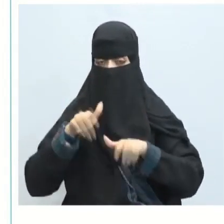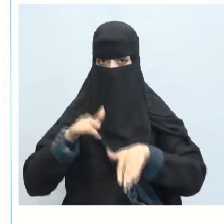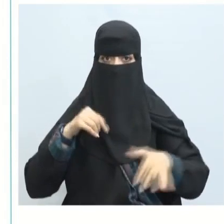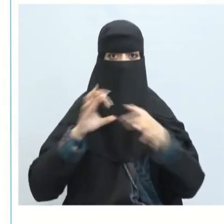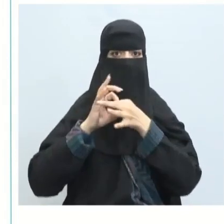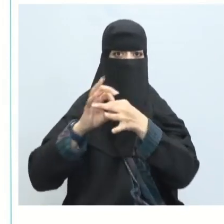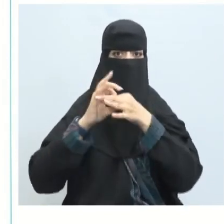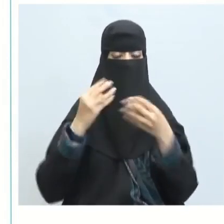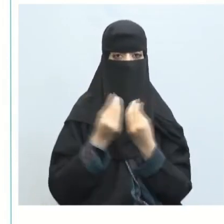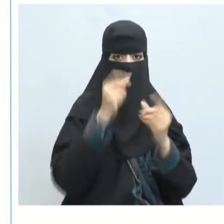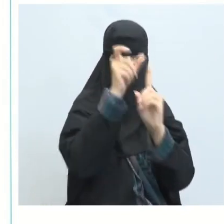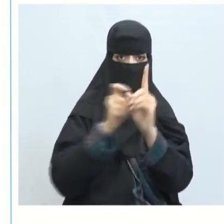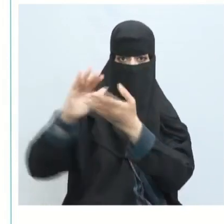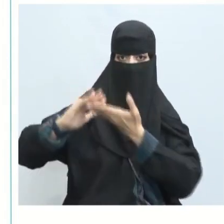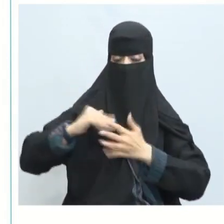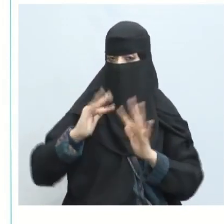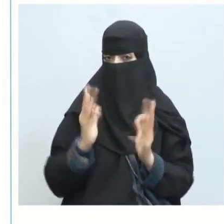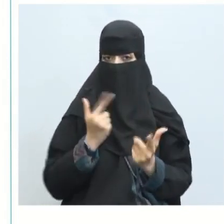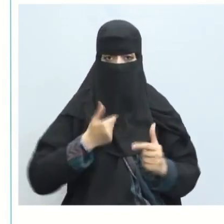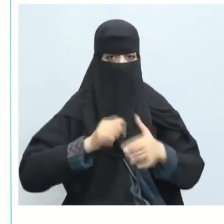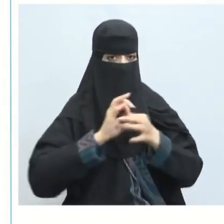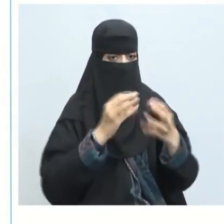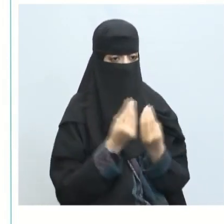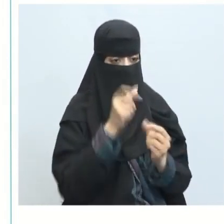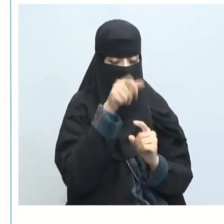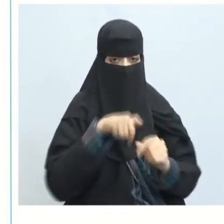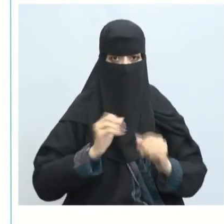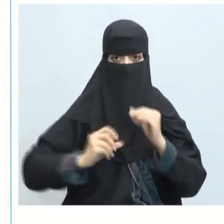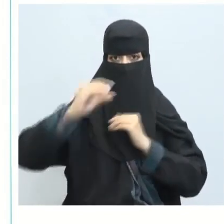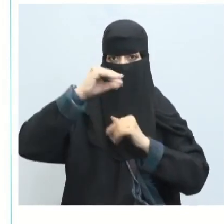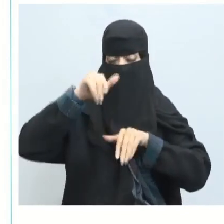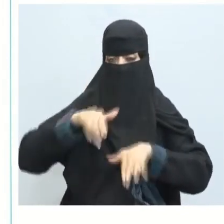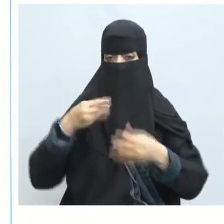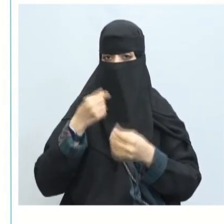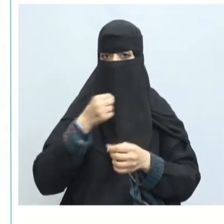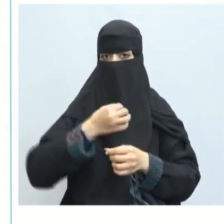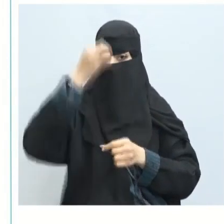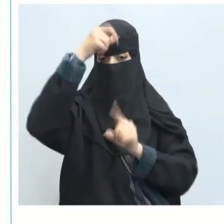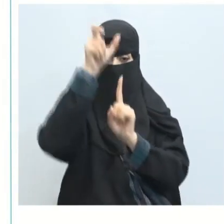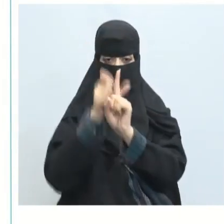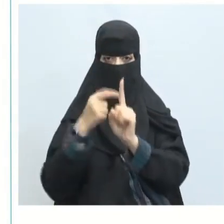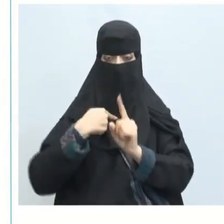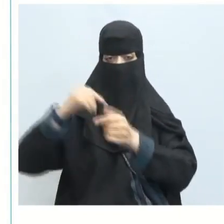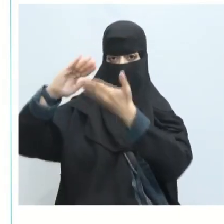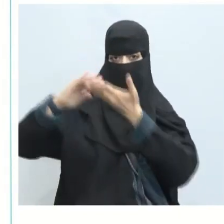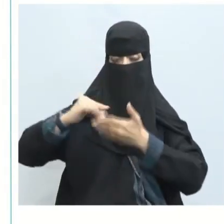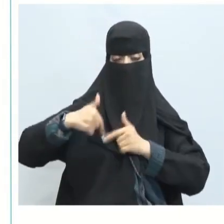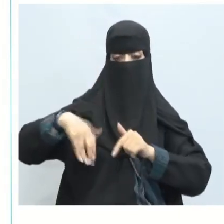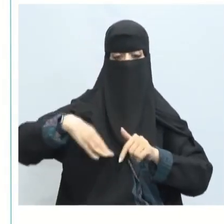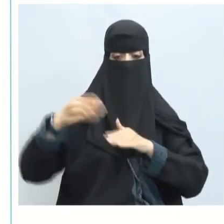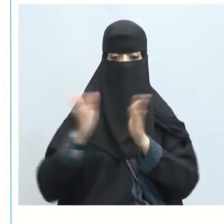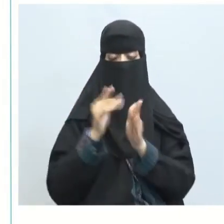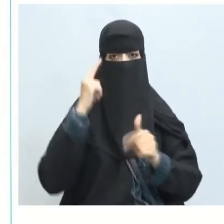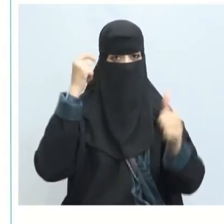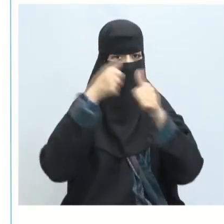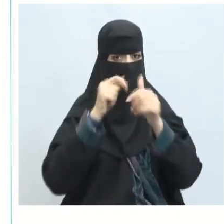يتواصل السكرتير ما هي علاقته مع الاداره ما هي علاقته مع زملائه واخيرا تحدثنا عن الصفات الجسديه والصفات الشخصيه لو